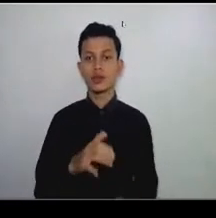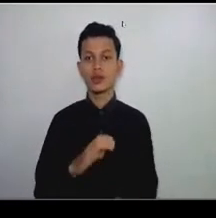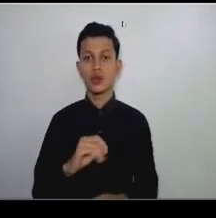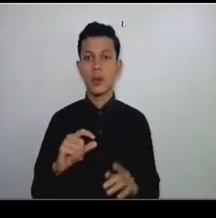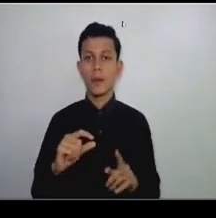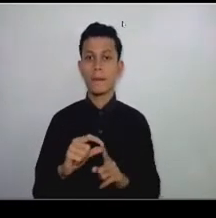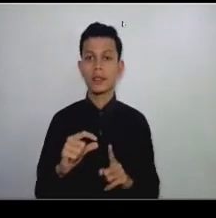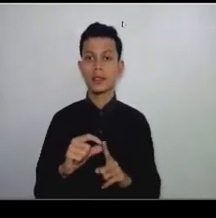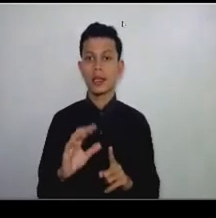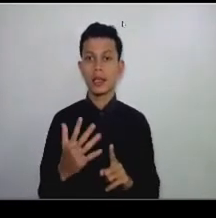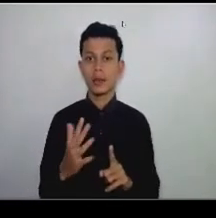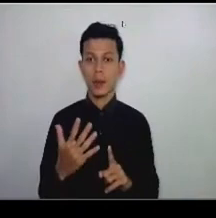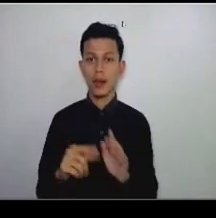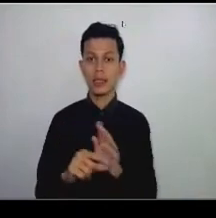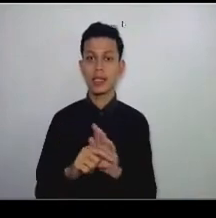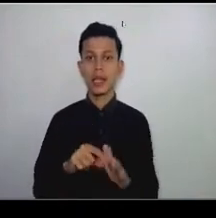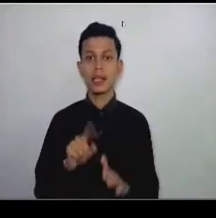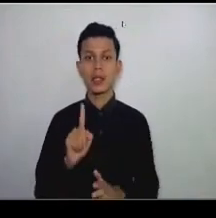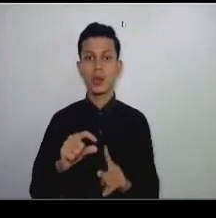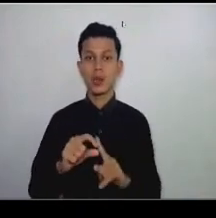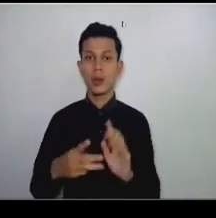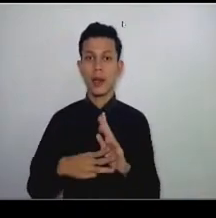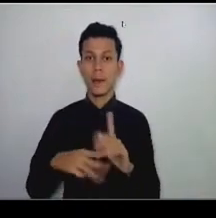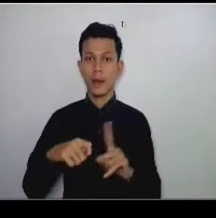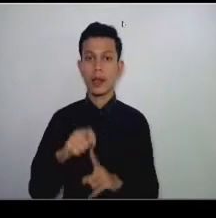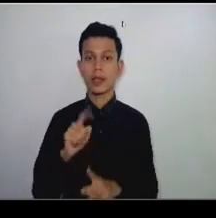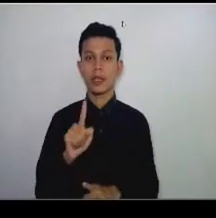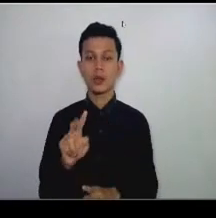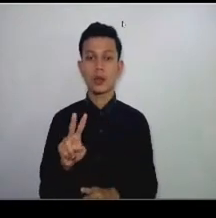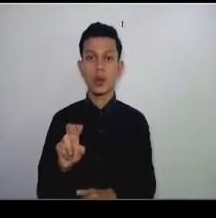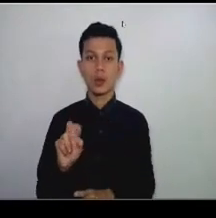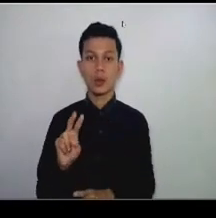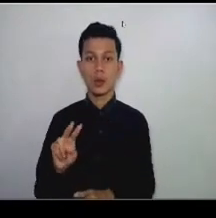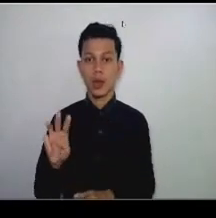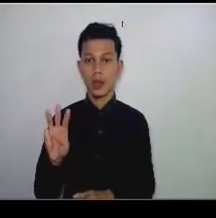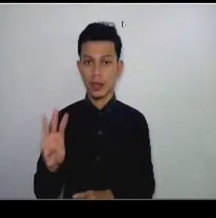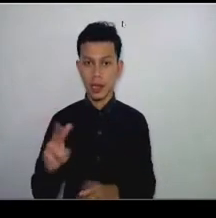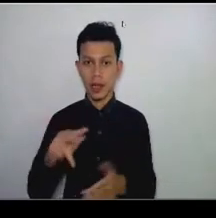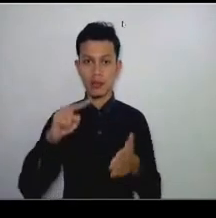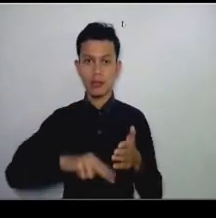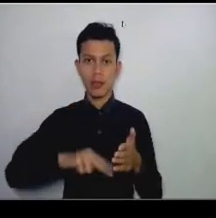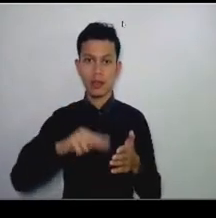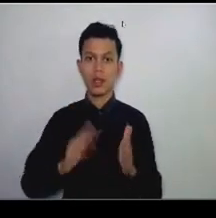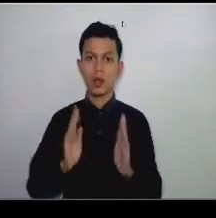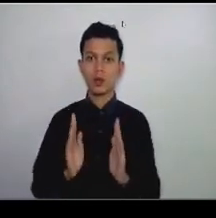15 ayat 1 PMK 1 2003 dianggap